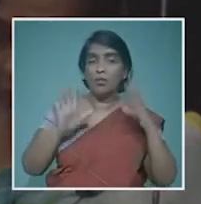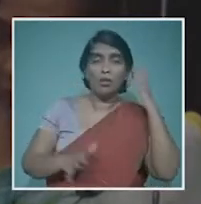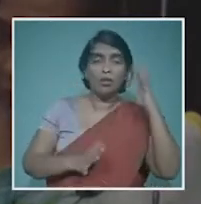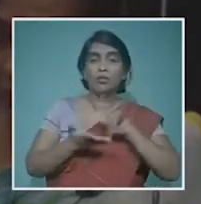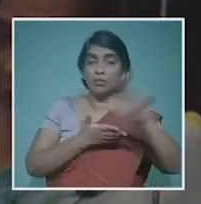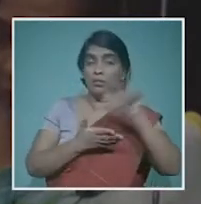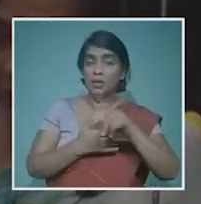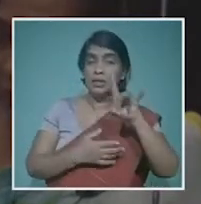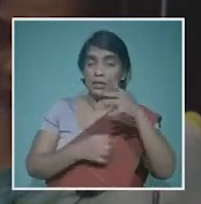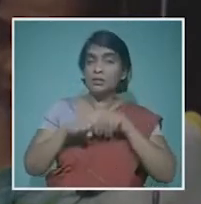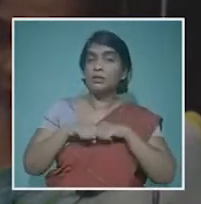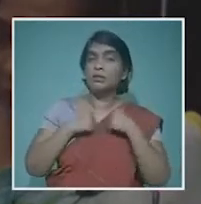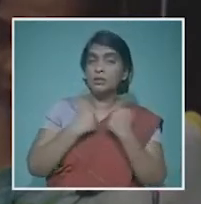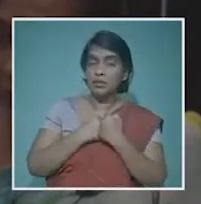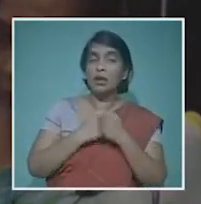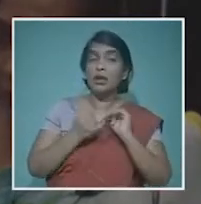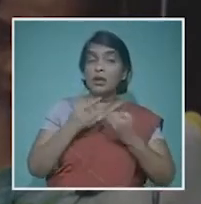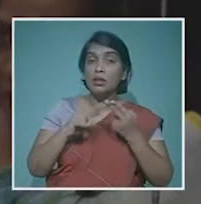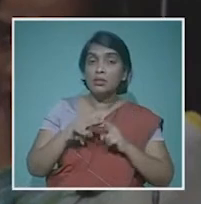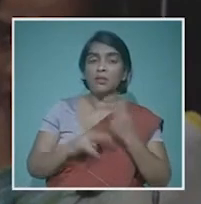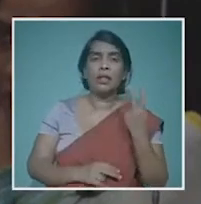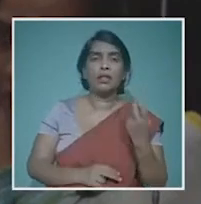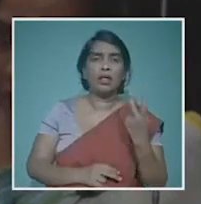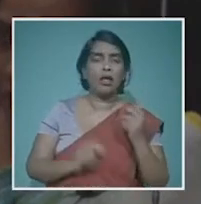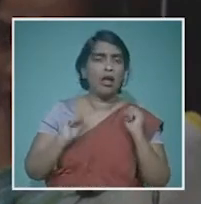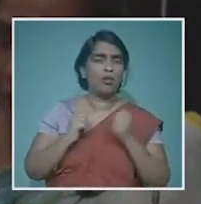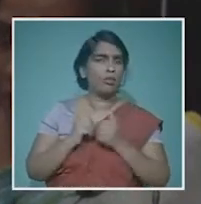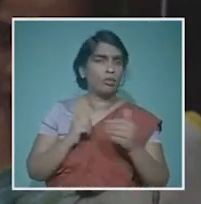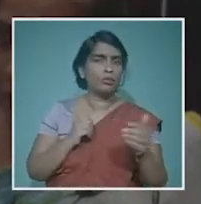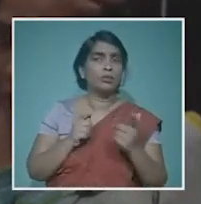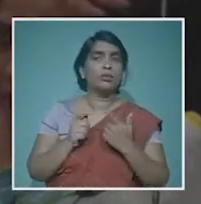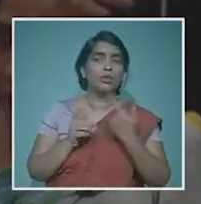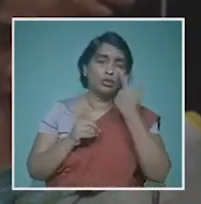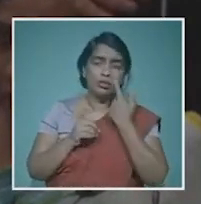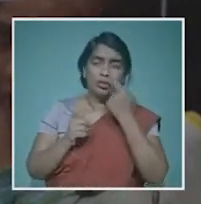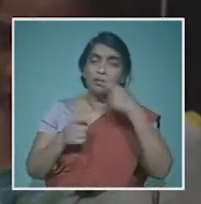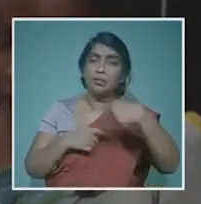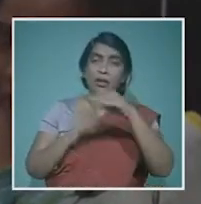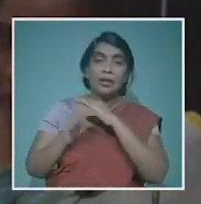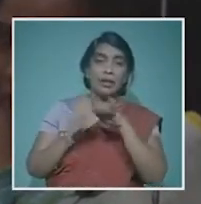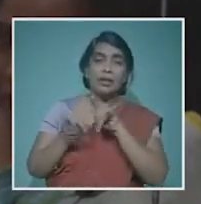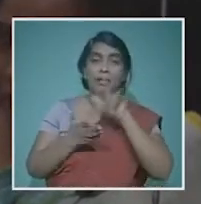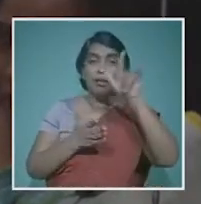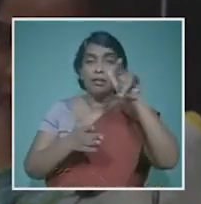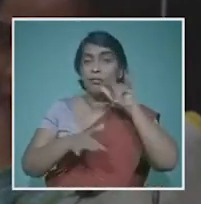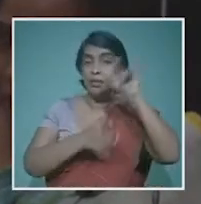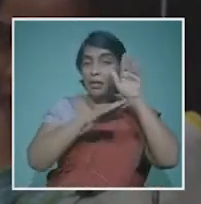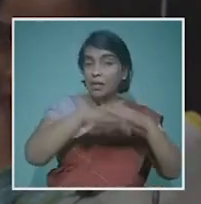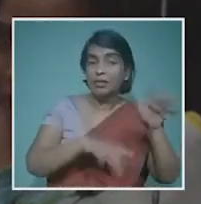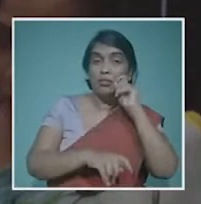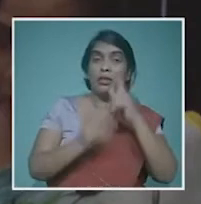ප්ලේන් 100ක් තියෙන සමාගම් වල ඉන්නේ 2000යි. කොහොමද දුවන්නේ? මේවට ගෙවන්නේ අහිංසක ගමේ ප්ලේන් එකකට පය තියපු නැති අහිංසක